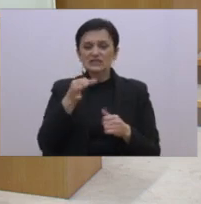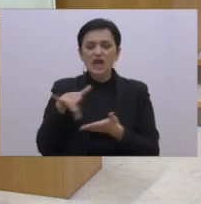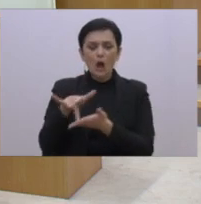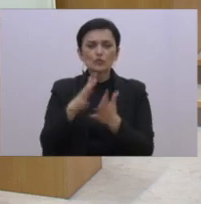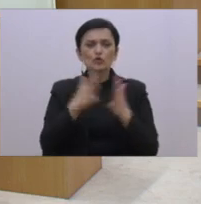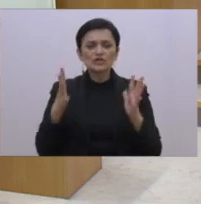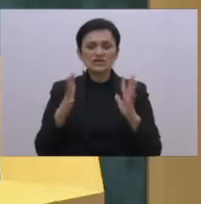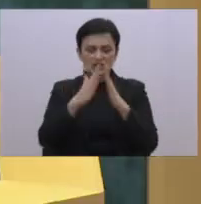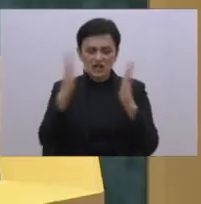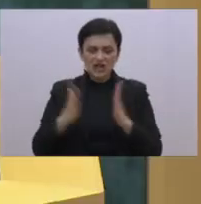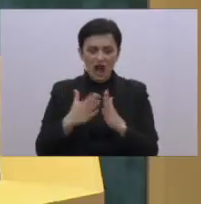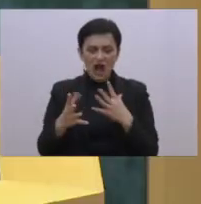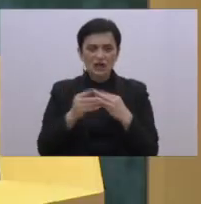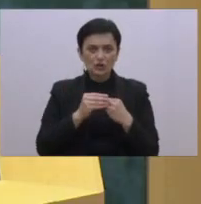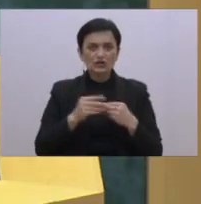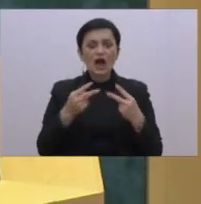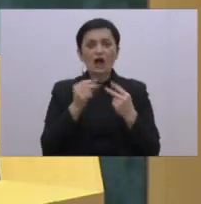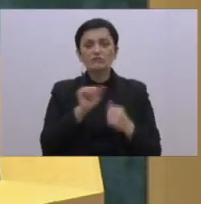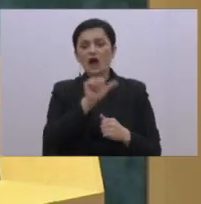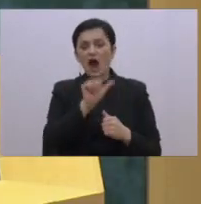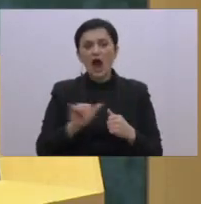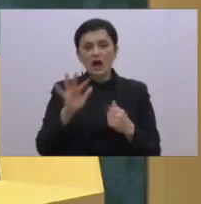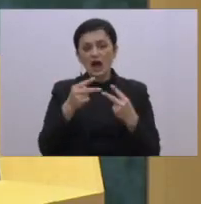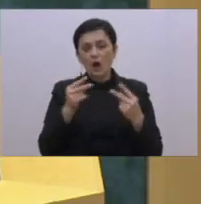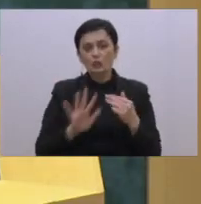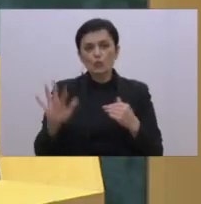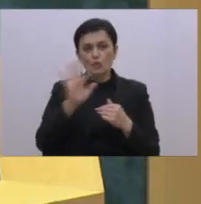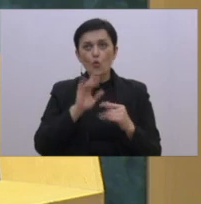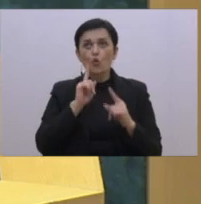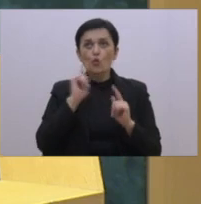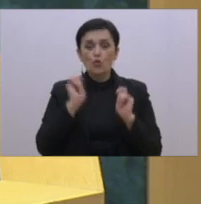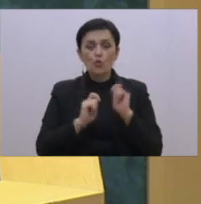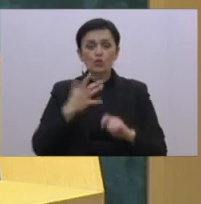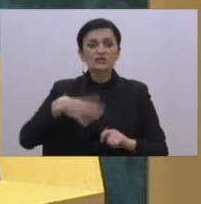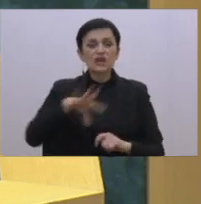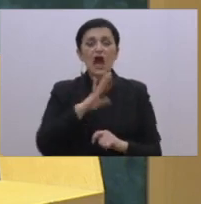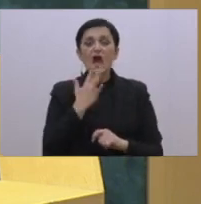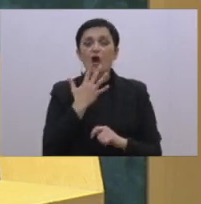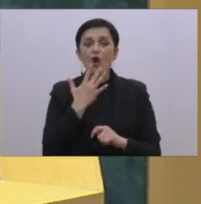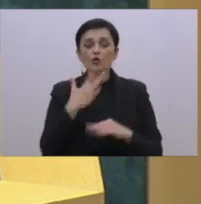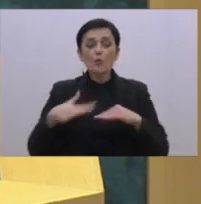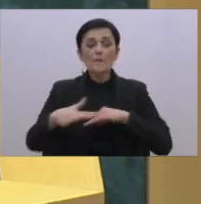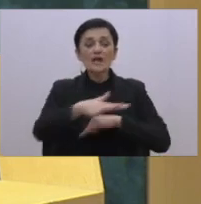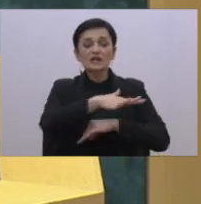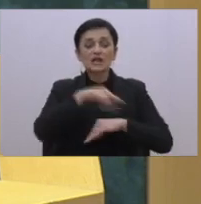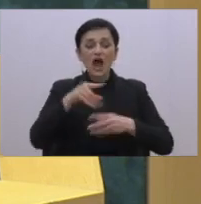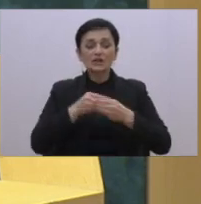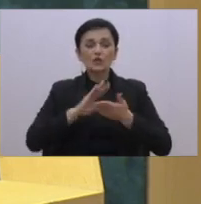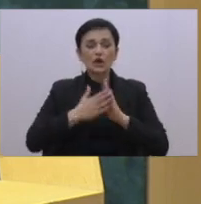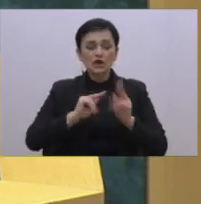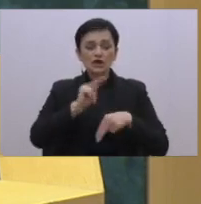დიდ გაერთიანებასთან, აღმოსავლეთ პარტნიორობის სამოქალაქო საზოგადოების ფორუმის საქართველოს ევროპულ პლატფორმასთან